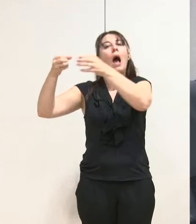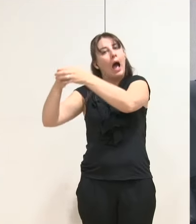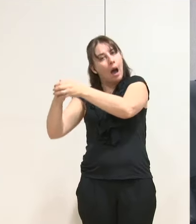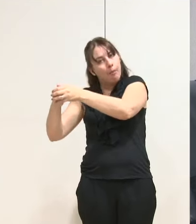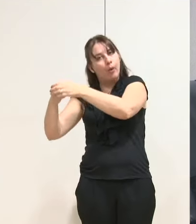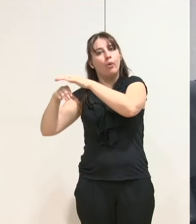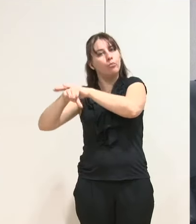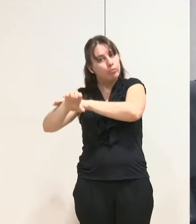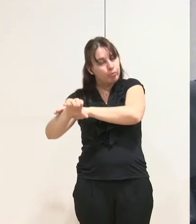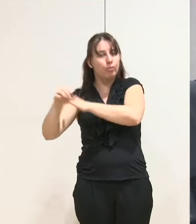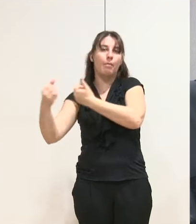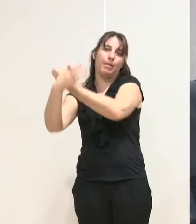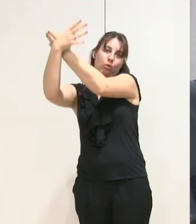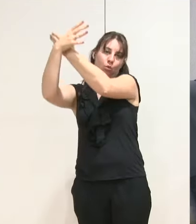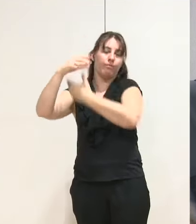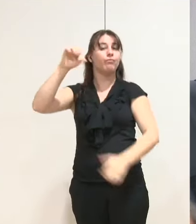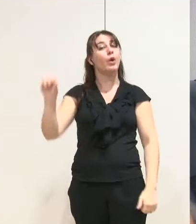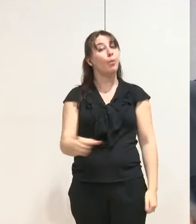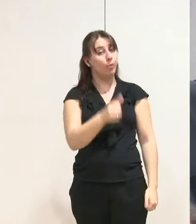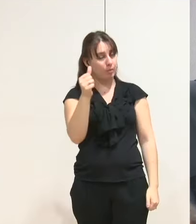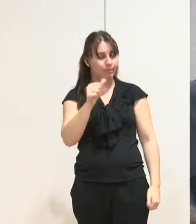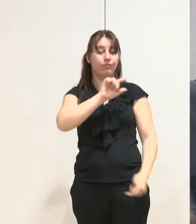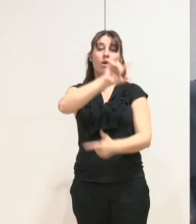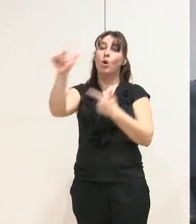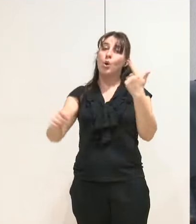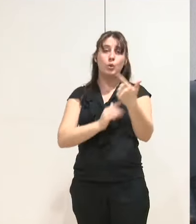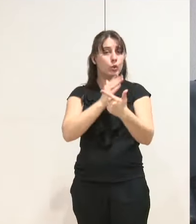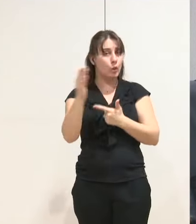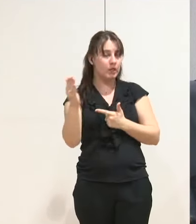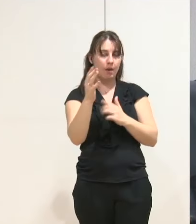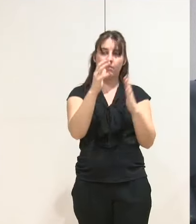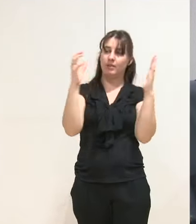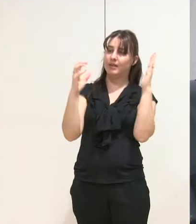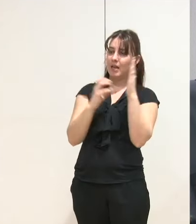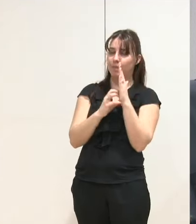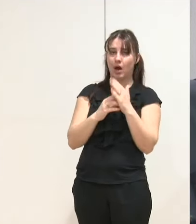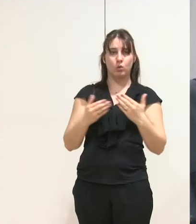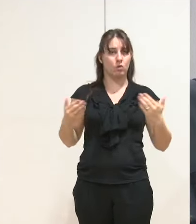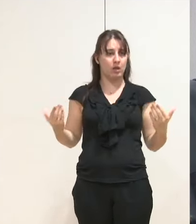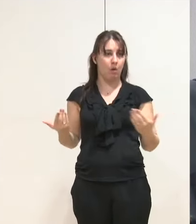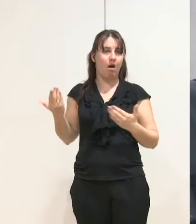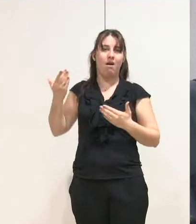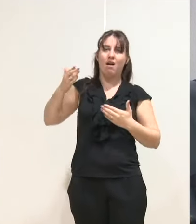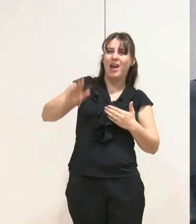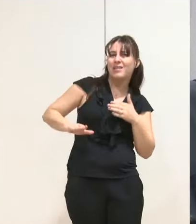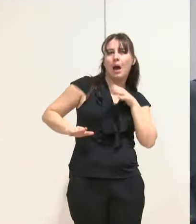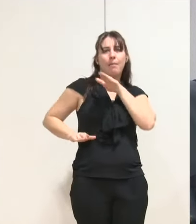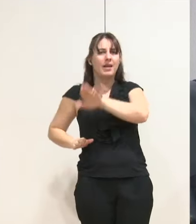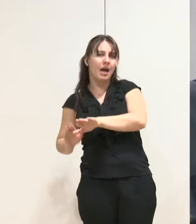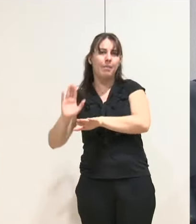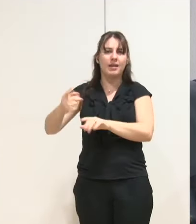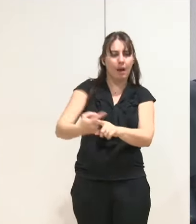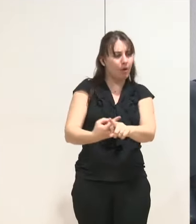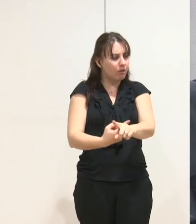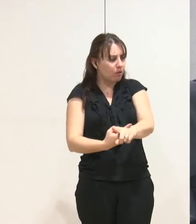peu prier élément deème élément dire que cette délibération c'est une étape de plus dans le processus pour une